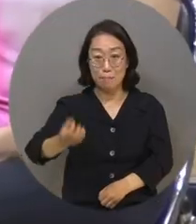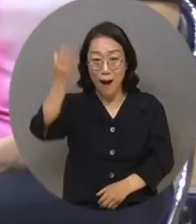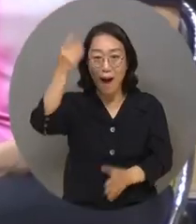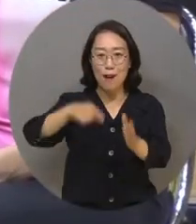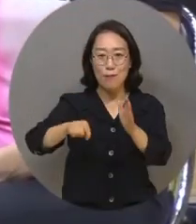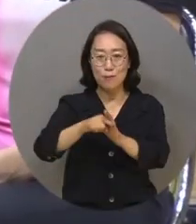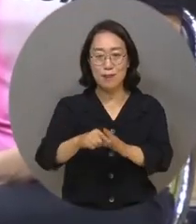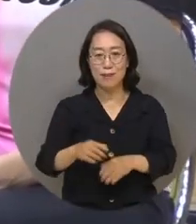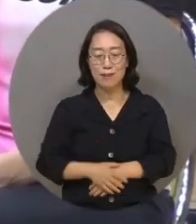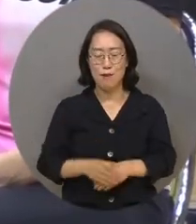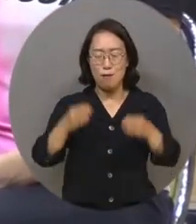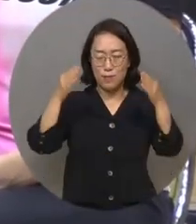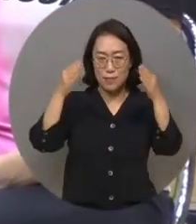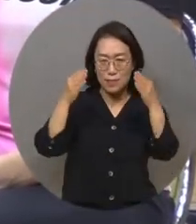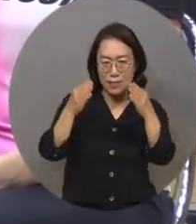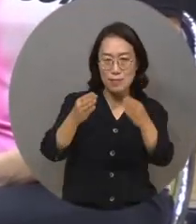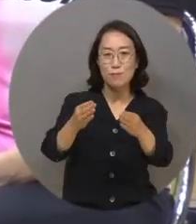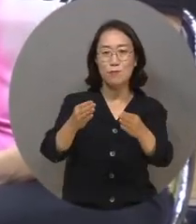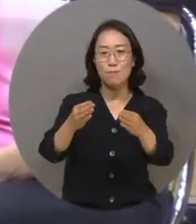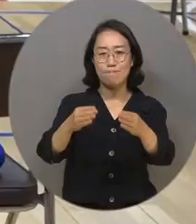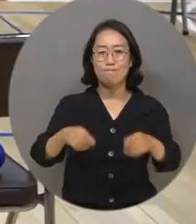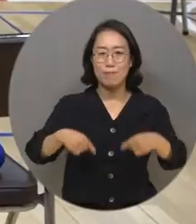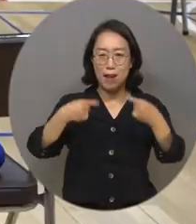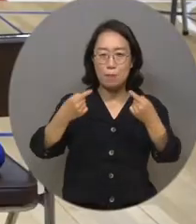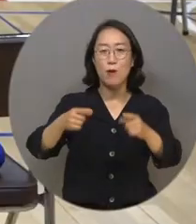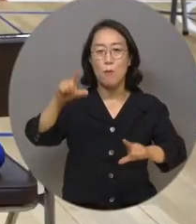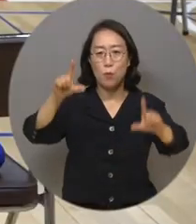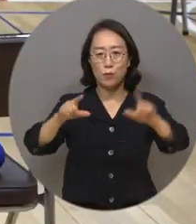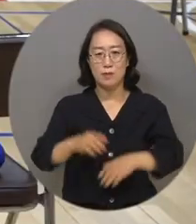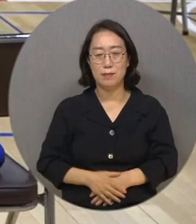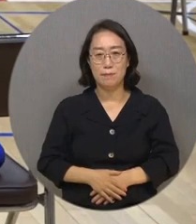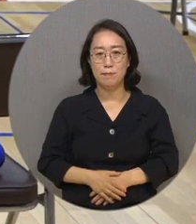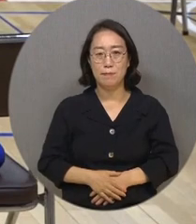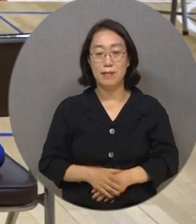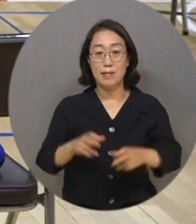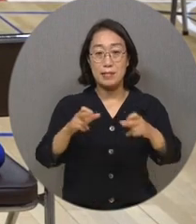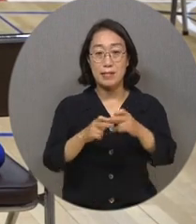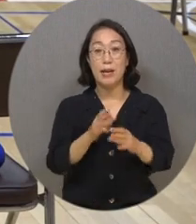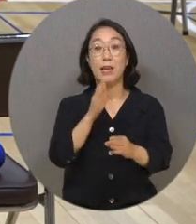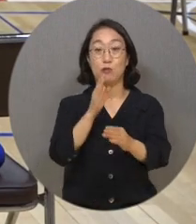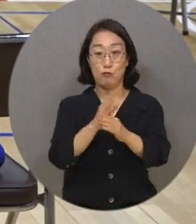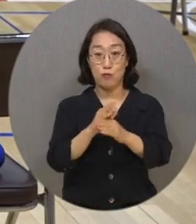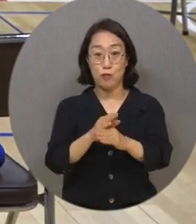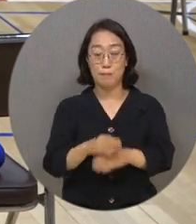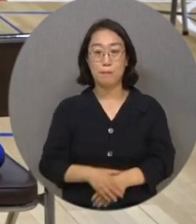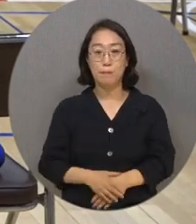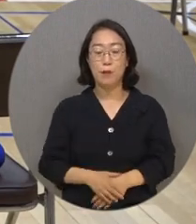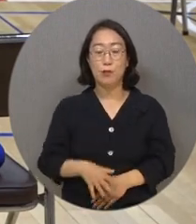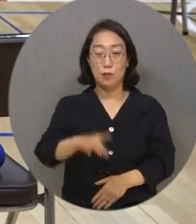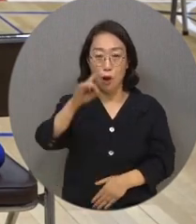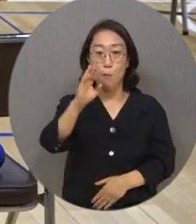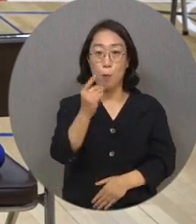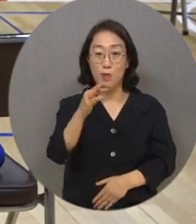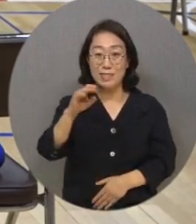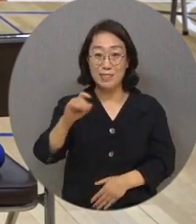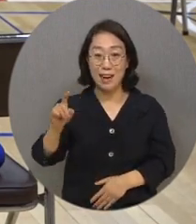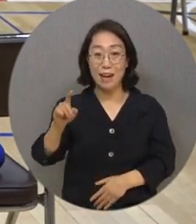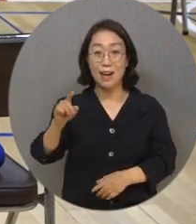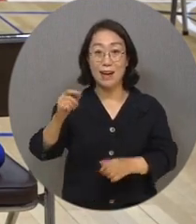마지막까지 진지하게 이 시간을 즐기는 모습입니다. 장애인이 주인으로 개최된 의정부시의 첫 보치아